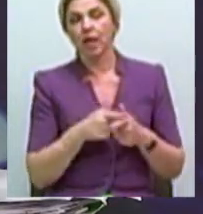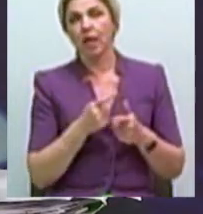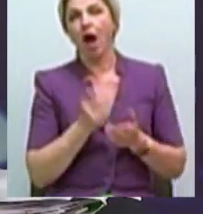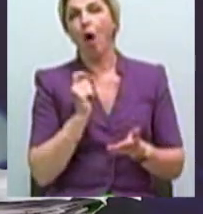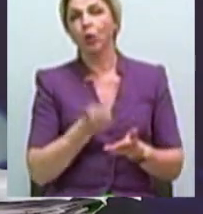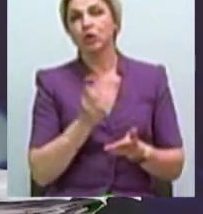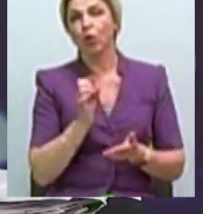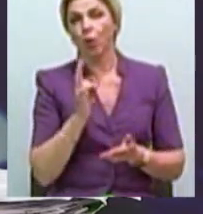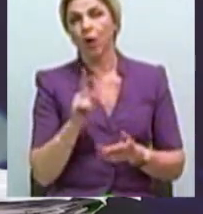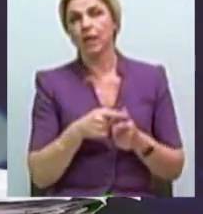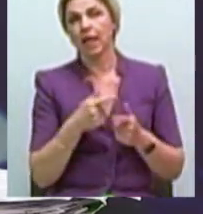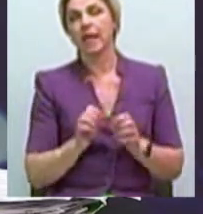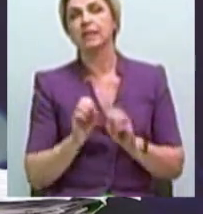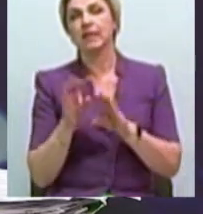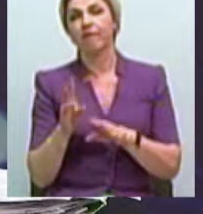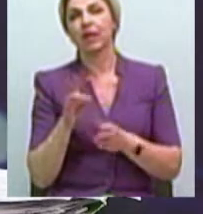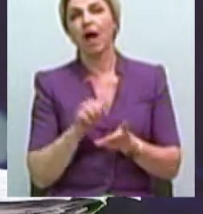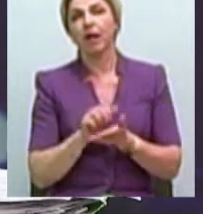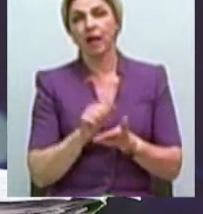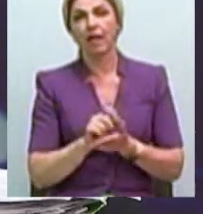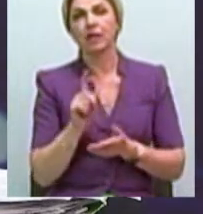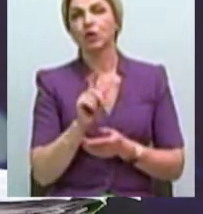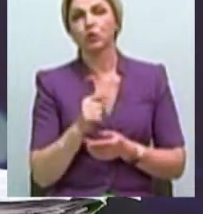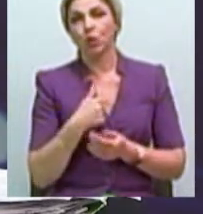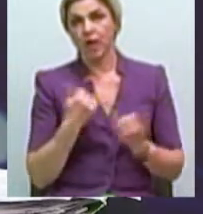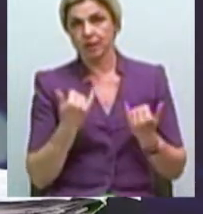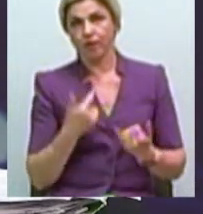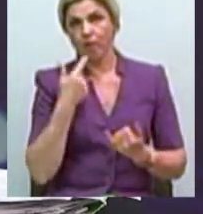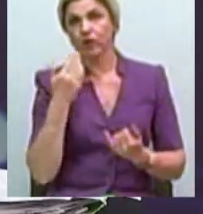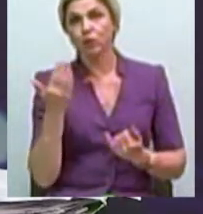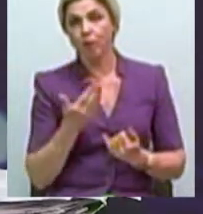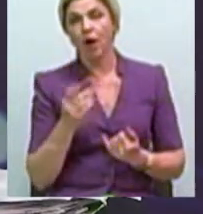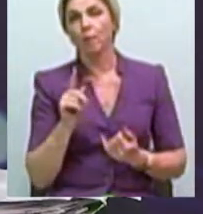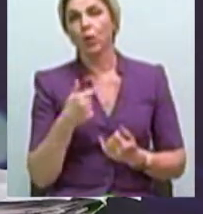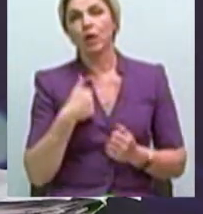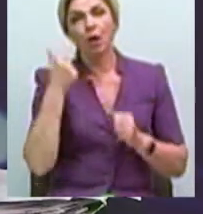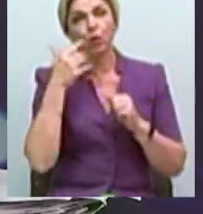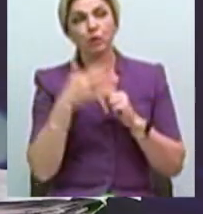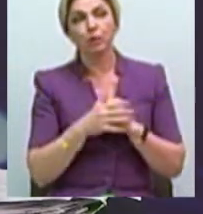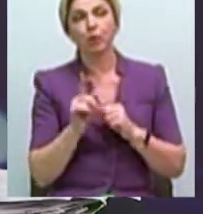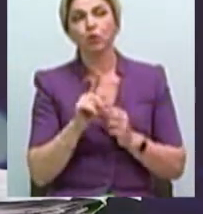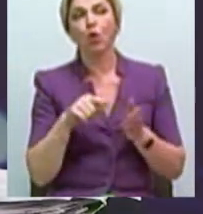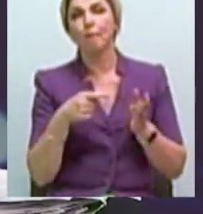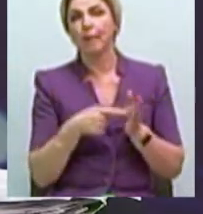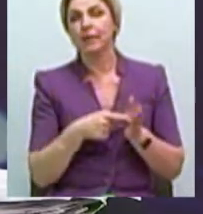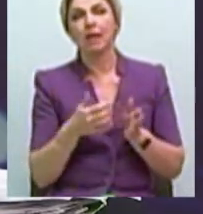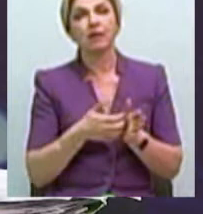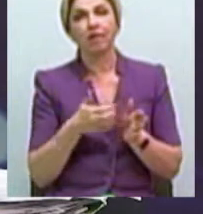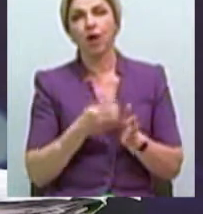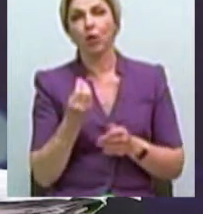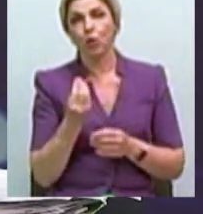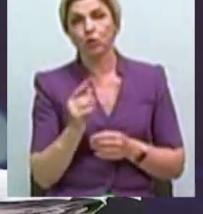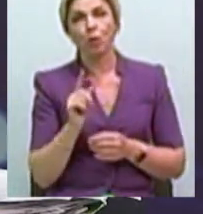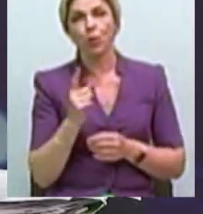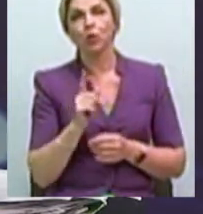чи на оренду з подальшою приватизацією, за що я сьогодні виступаю. Тому що я розумію, що у міста теж не вистачить грошей, при